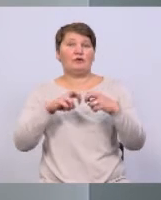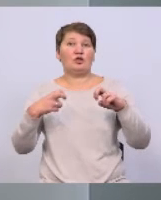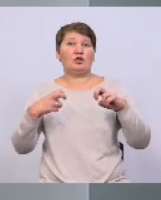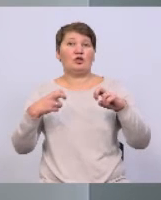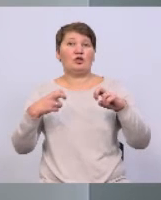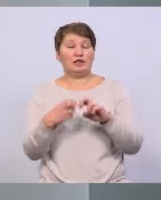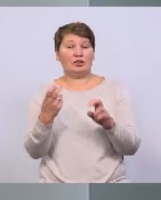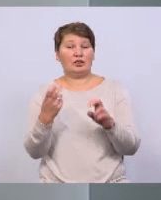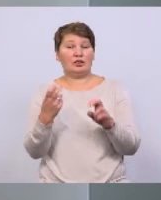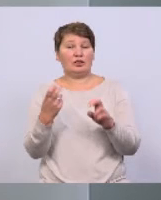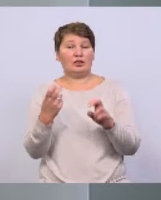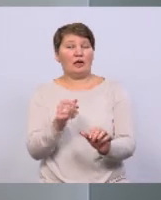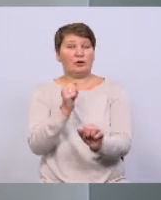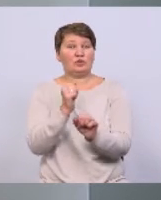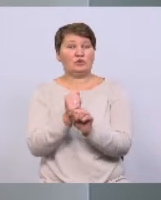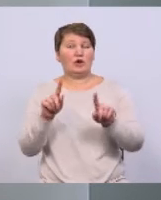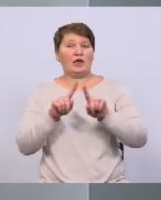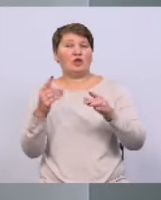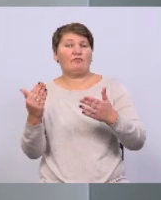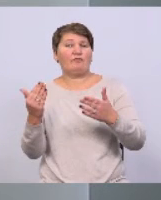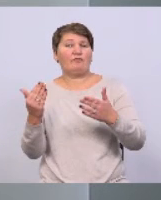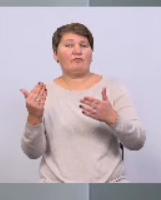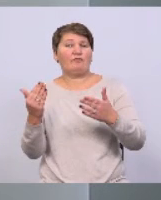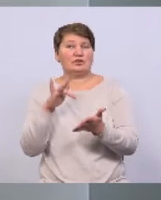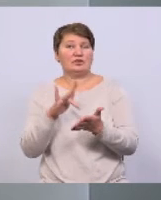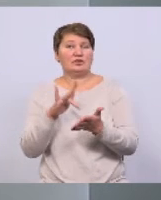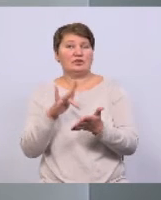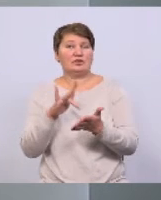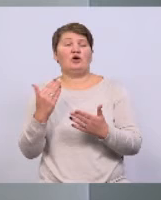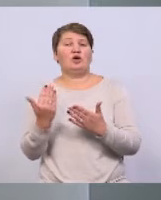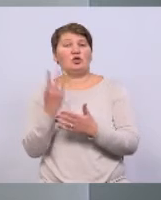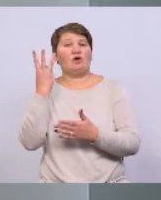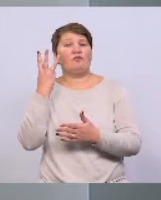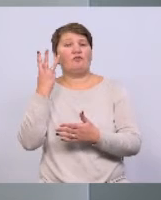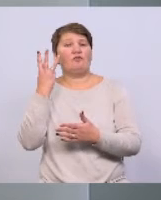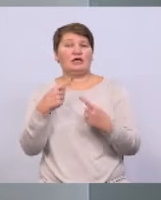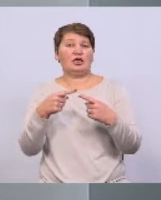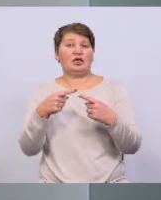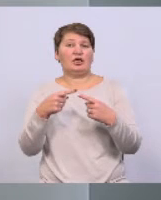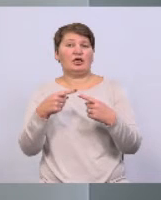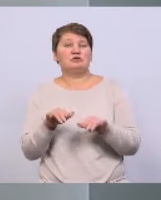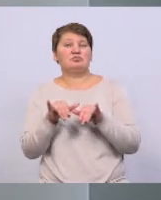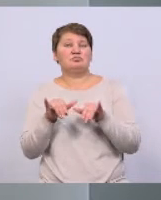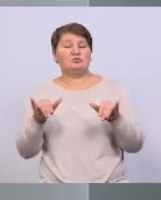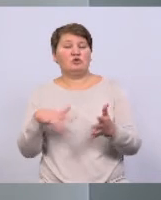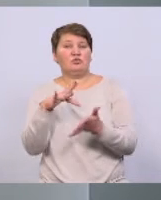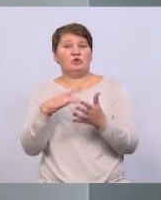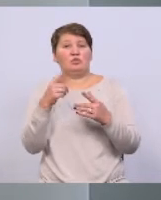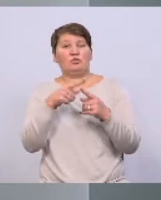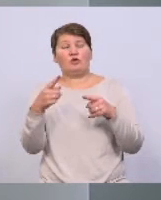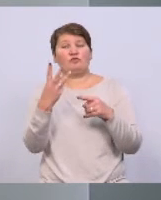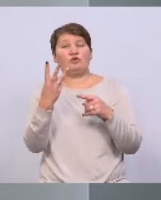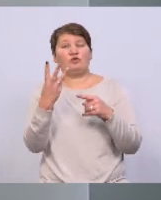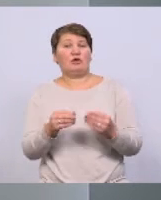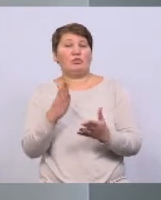Івано-Франківська, подивитися, як працює інноваційний центр, промприлад реновація та інші ініціативи в місті упродовж 3 днів мали